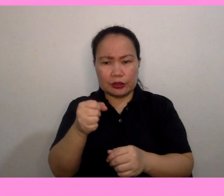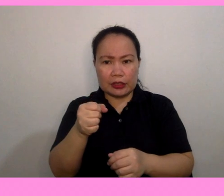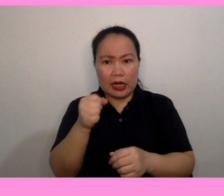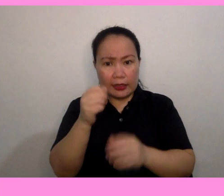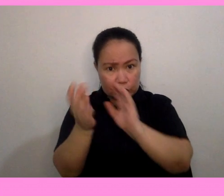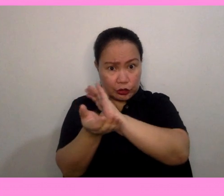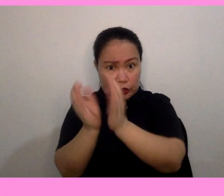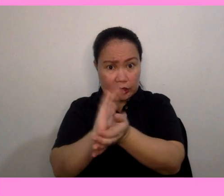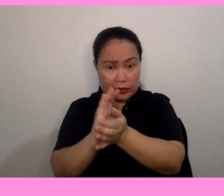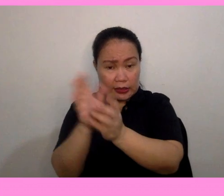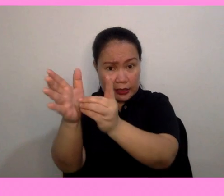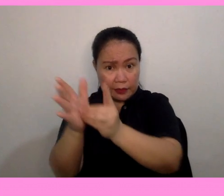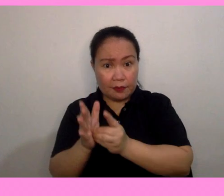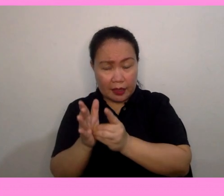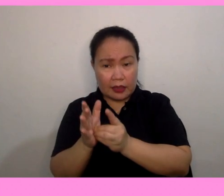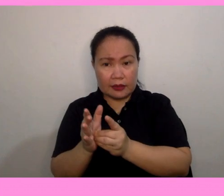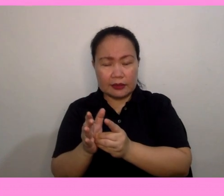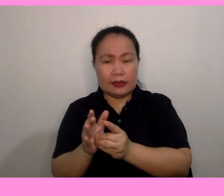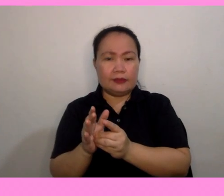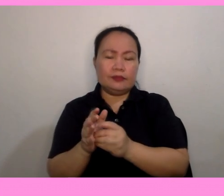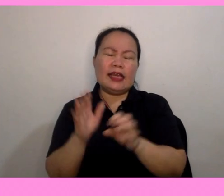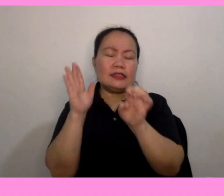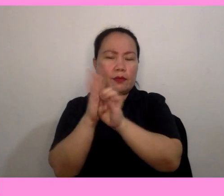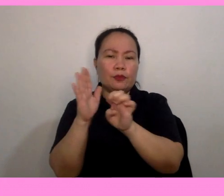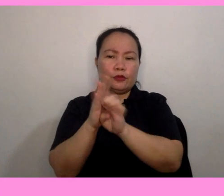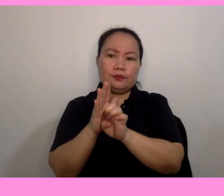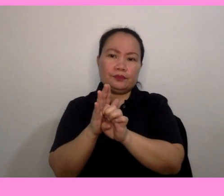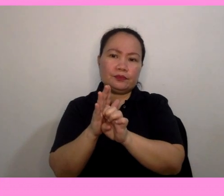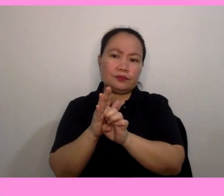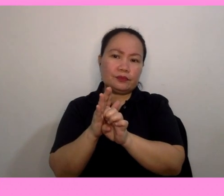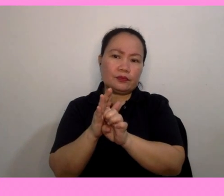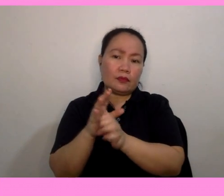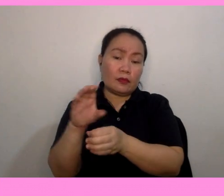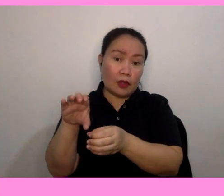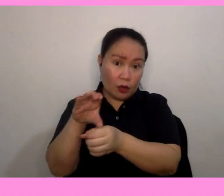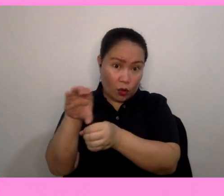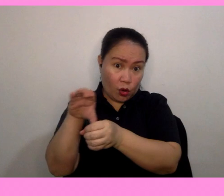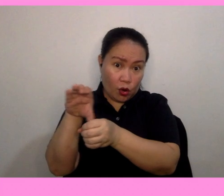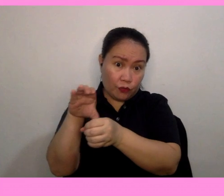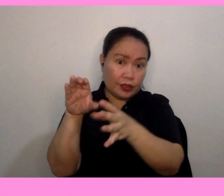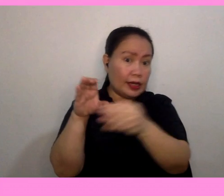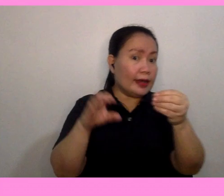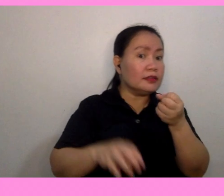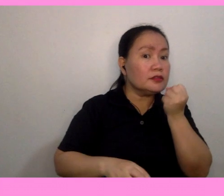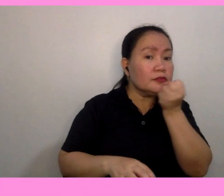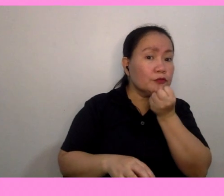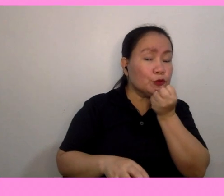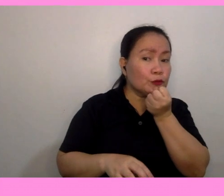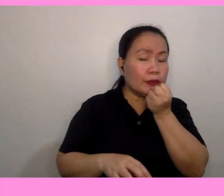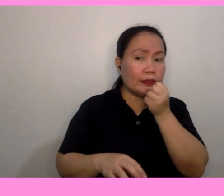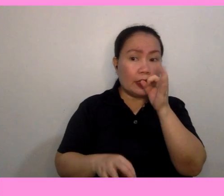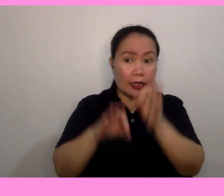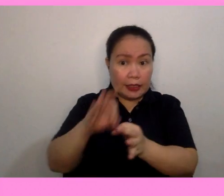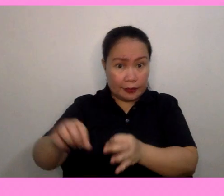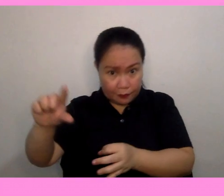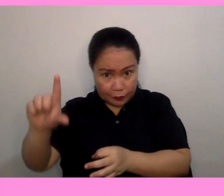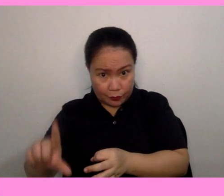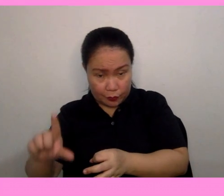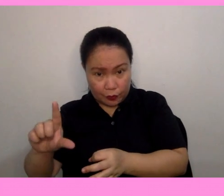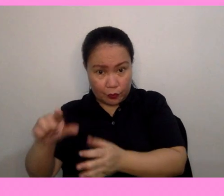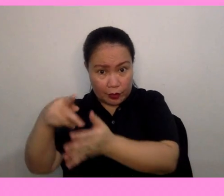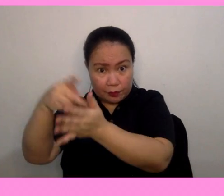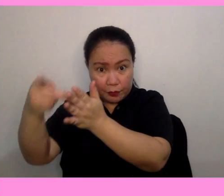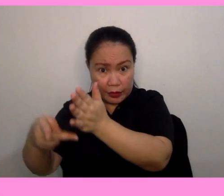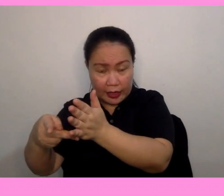ng komplementaryong produkto. Halimbawa, sa kaso ng kape at asukal, kapag bumaba ang presyo ng